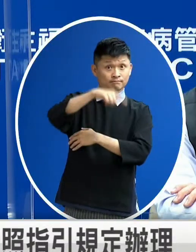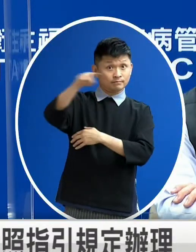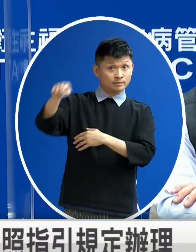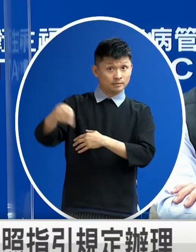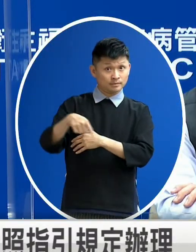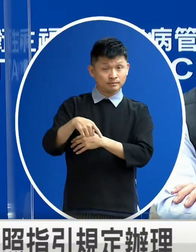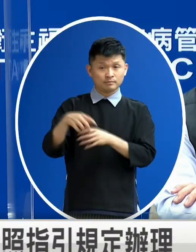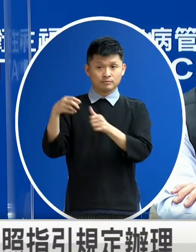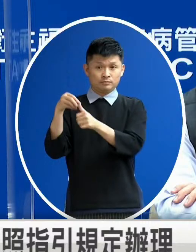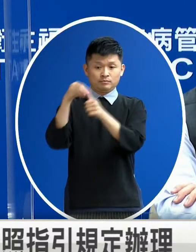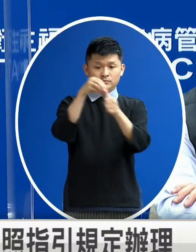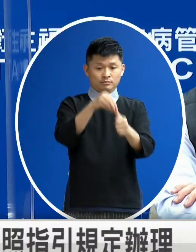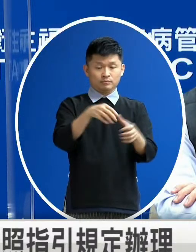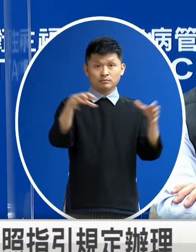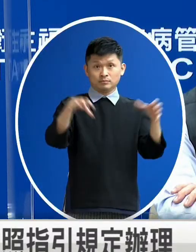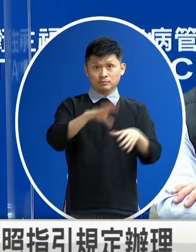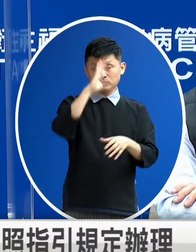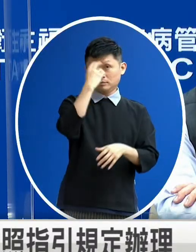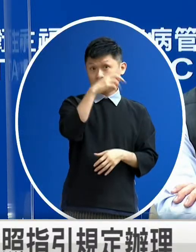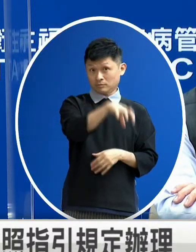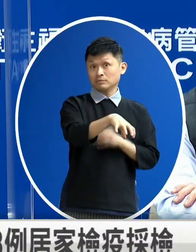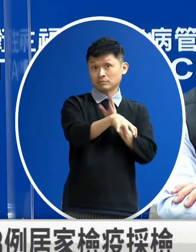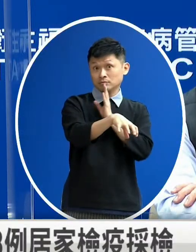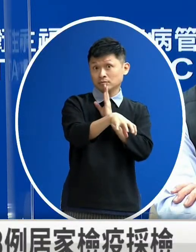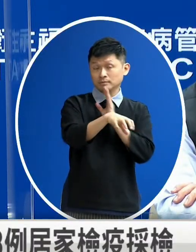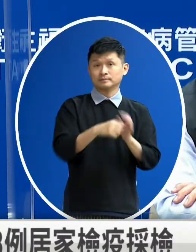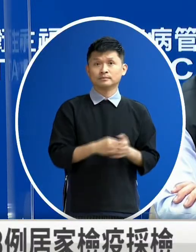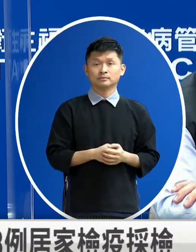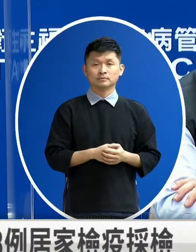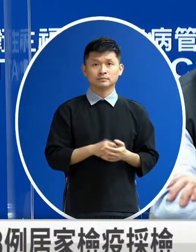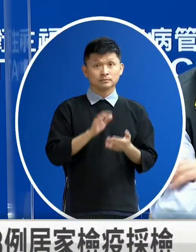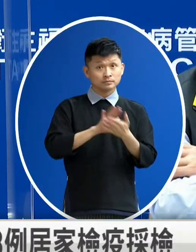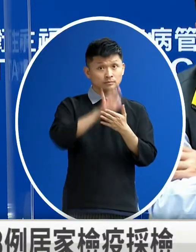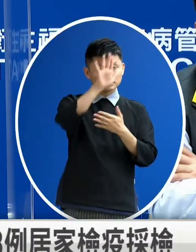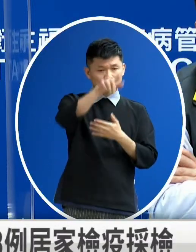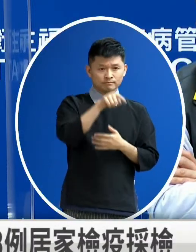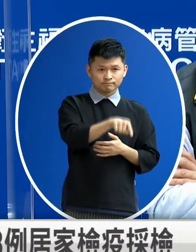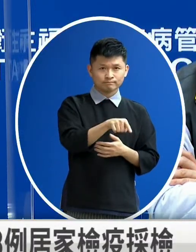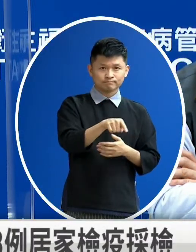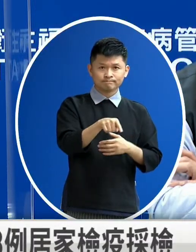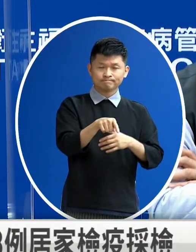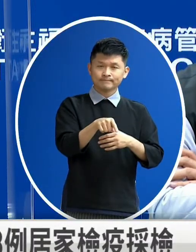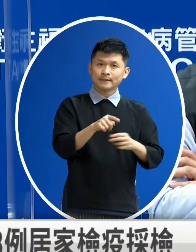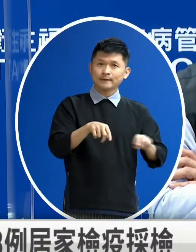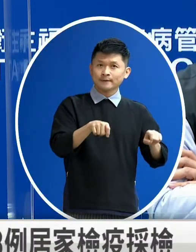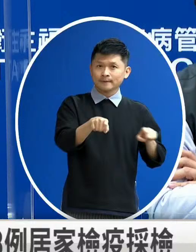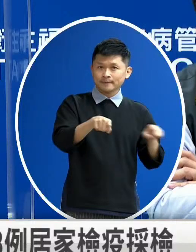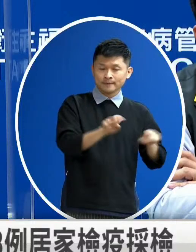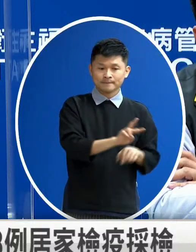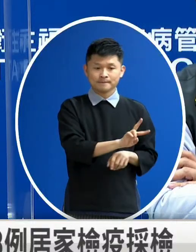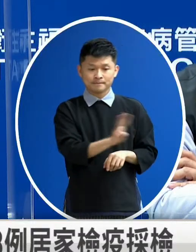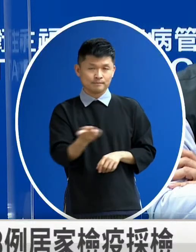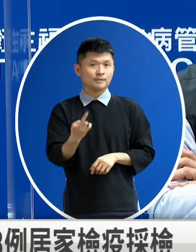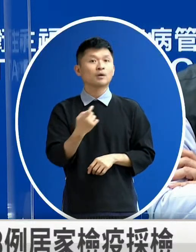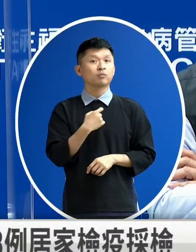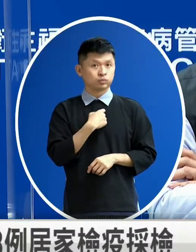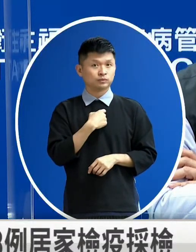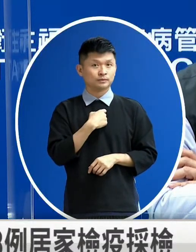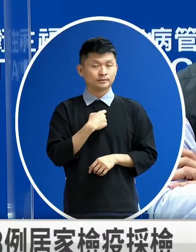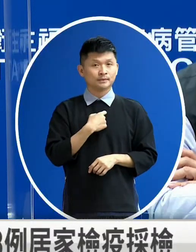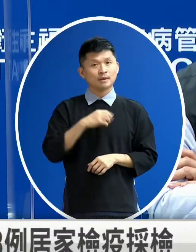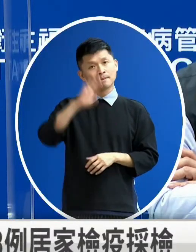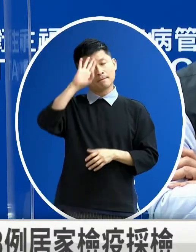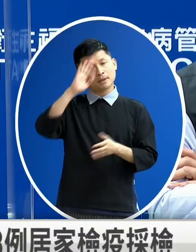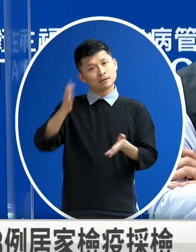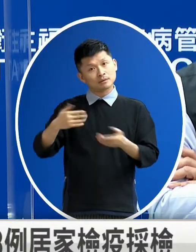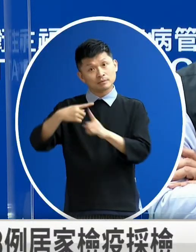驻在集中检疫所。未来集中检疫所要渐次的转型哈，那就要收好相关轻症